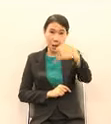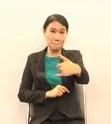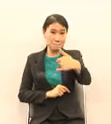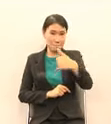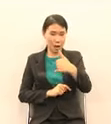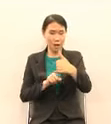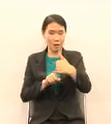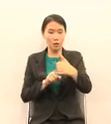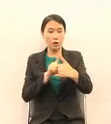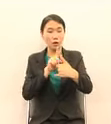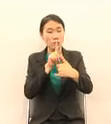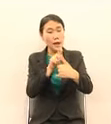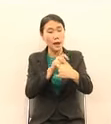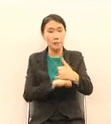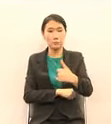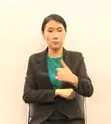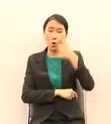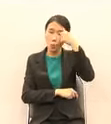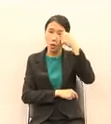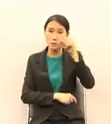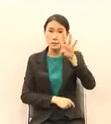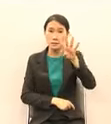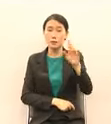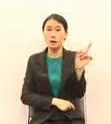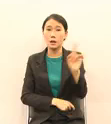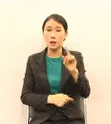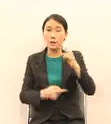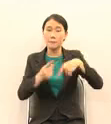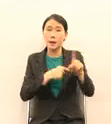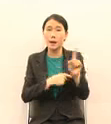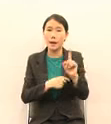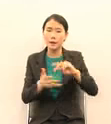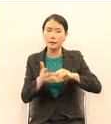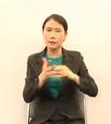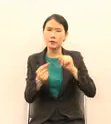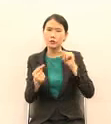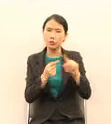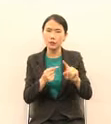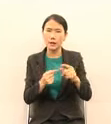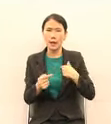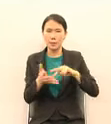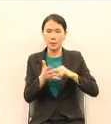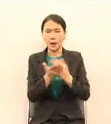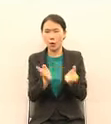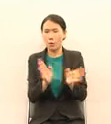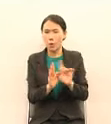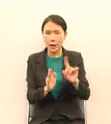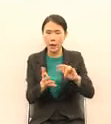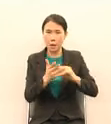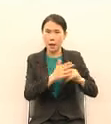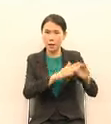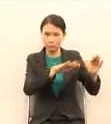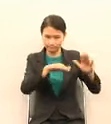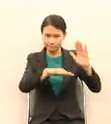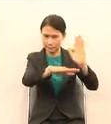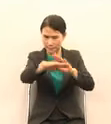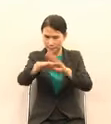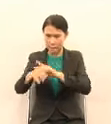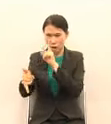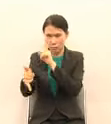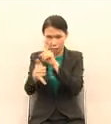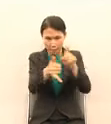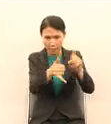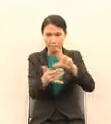ช่วงย้อนหลังไป14วันท่านไปทำอะไรมาบ้างเกี่ยวข้องกับใครที่เราตามได้เราก็จะตามหมดนะครับ